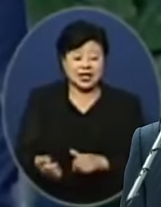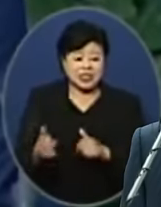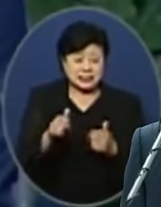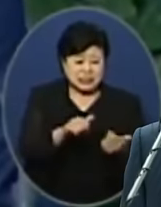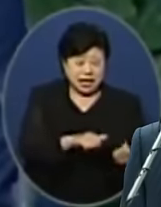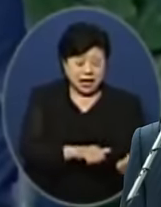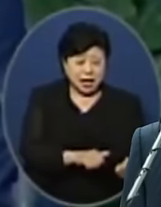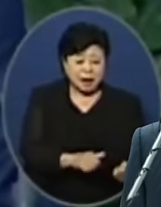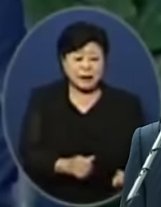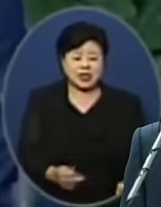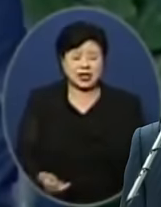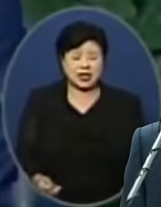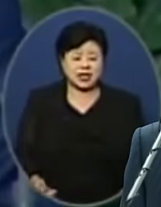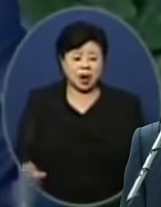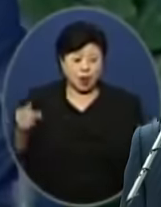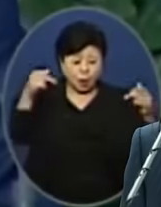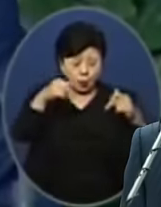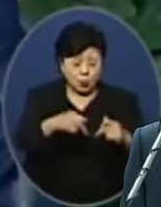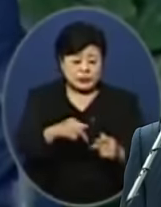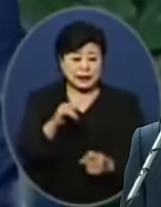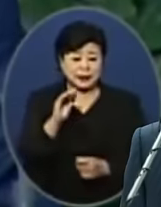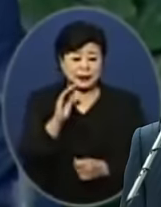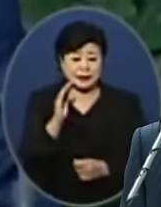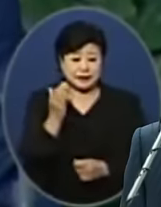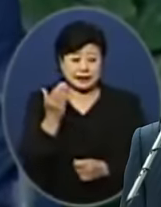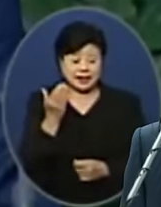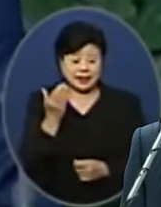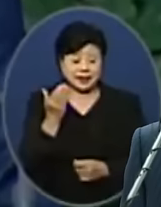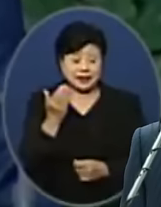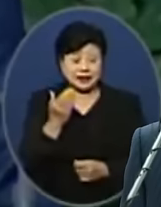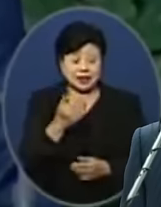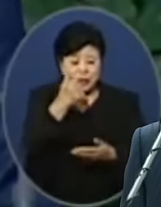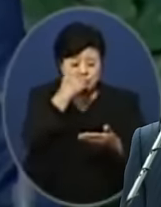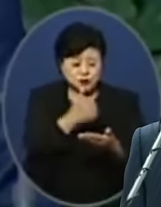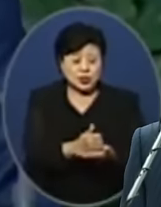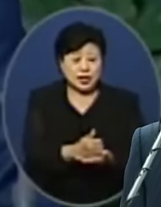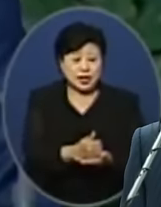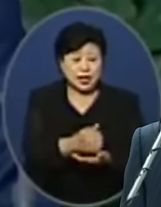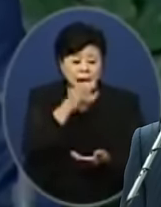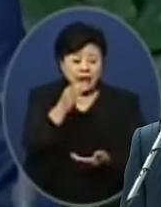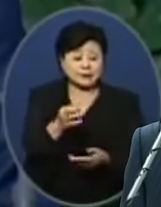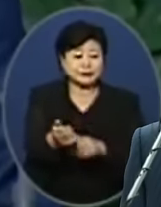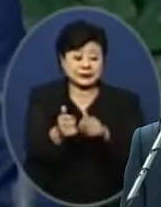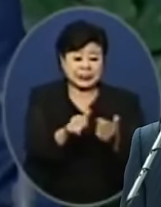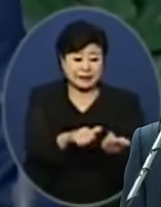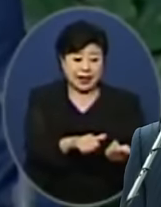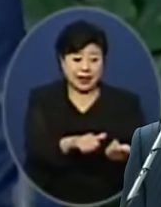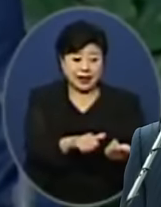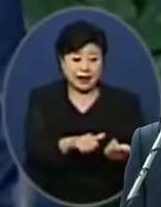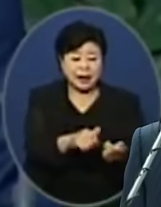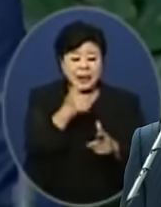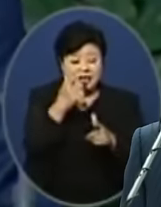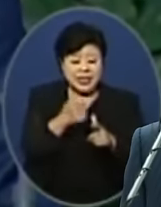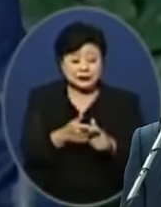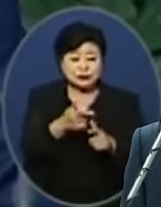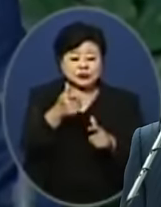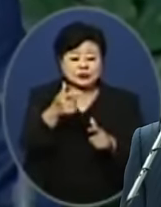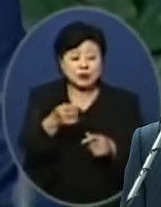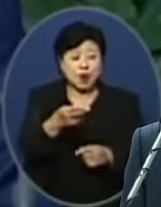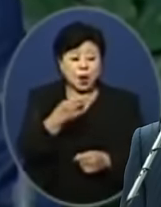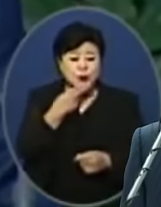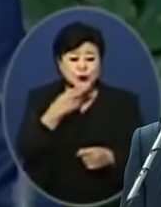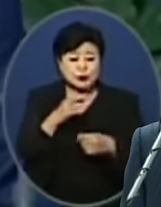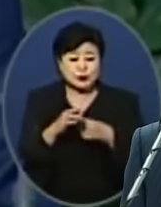사망의 음침한 골짜기가 되어 있기 때문인 것입니다. 죄의 값은 사망인데 예수님